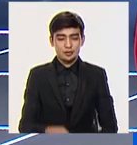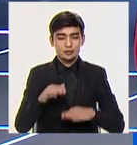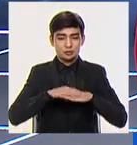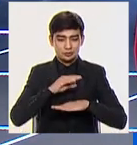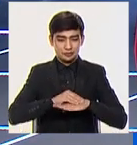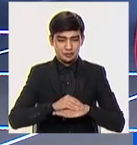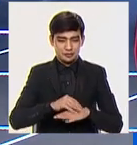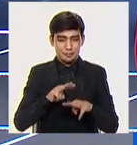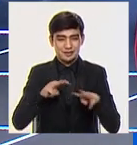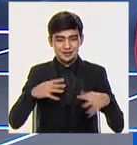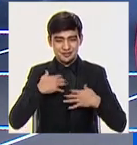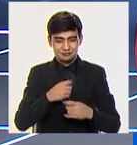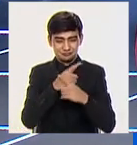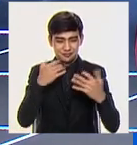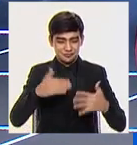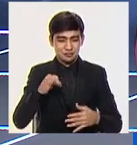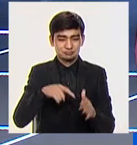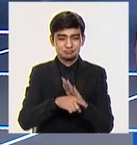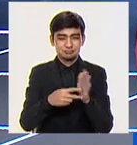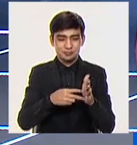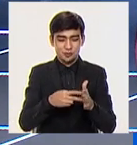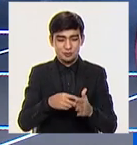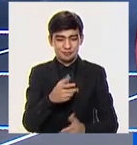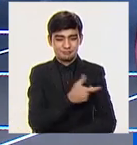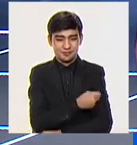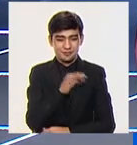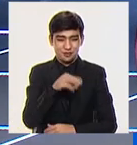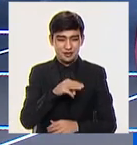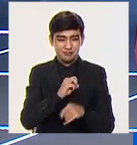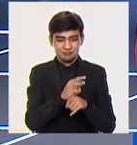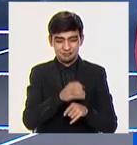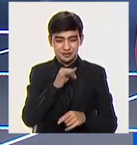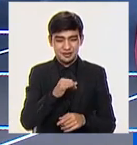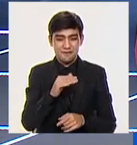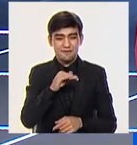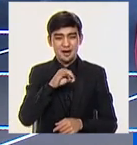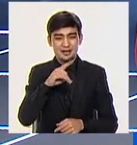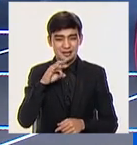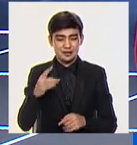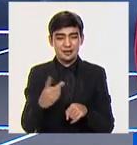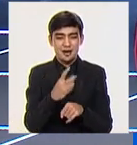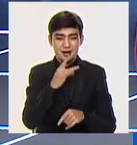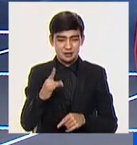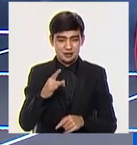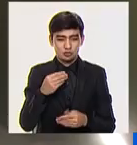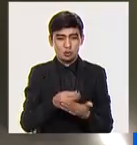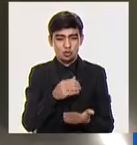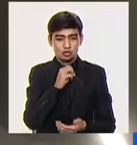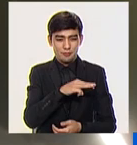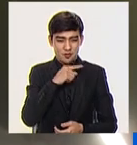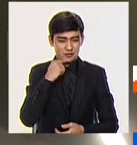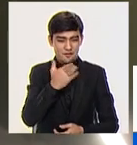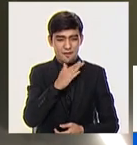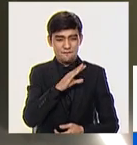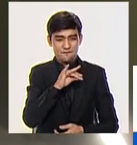Добрый вечер. В Минздраве рассказали, что стоимость вакцины Pfizer будет примерно в два раза дороже российской «Спутник V», цена